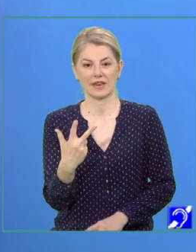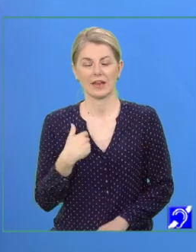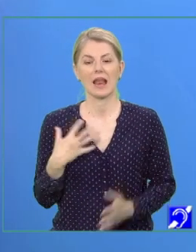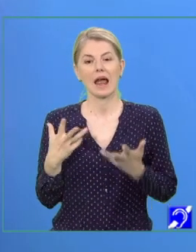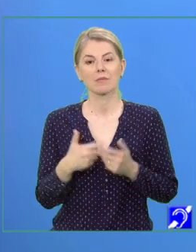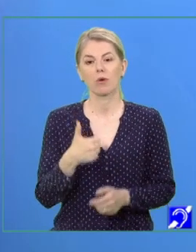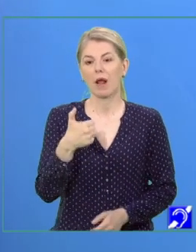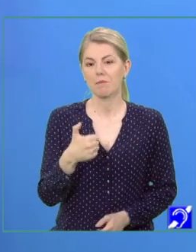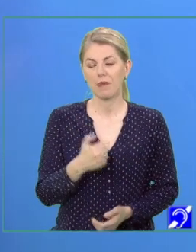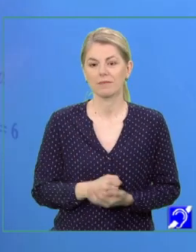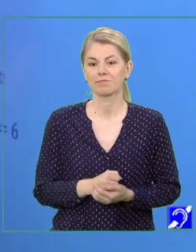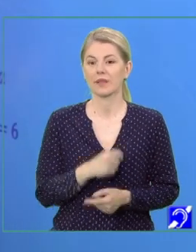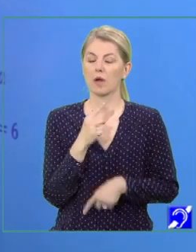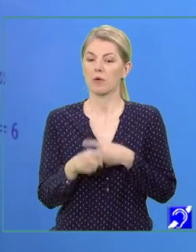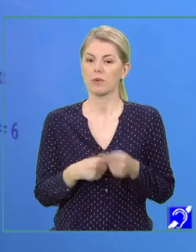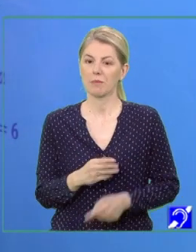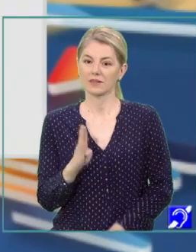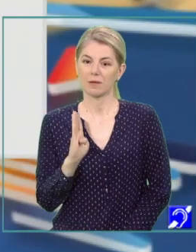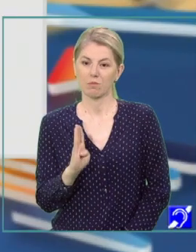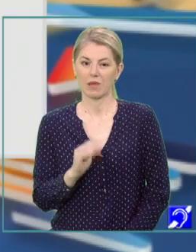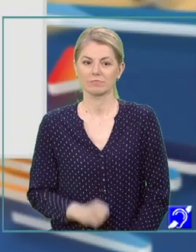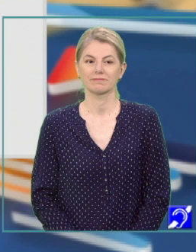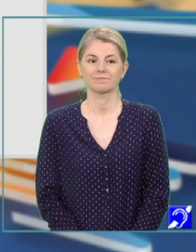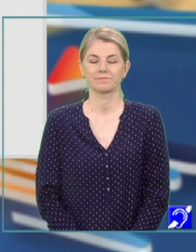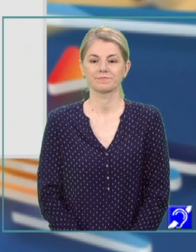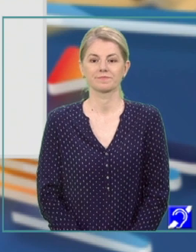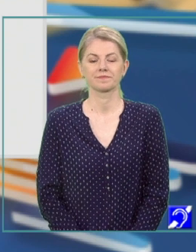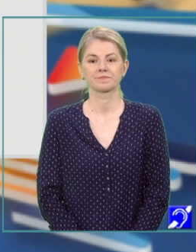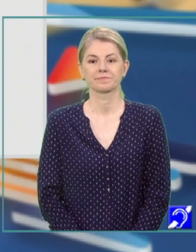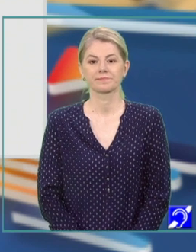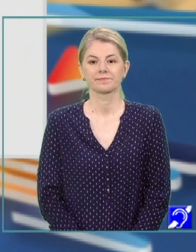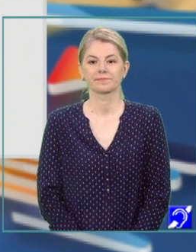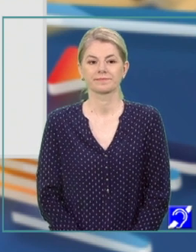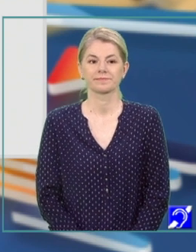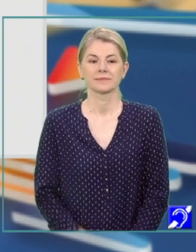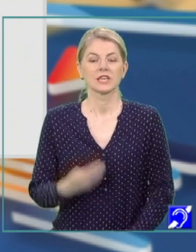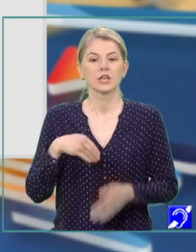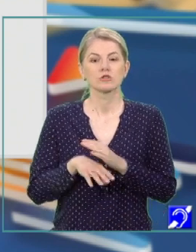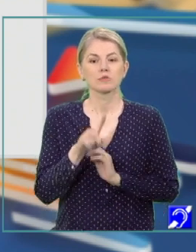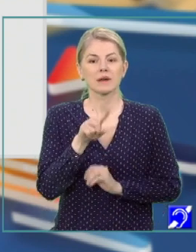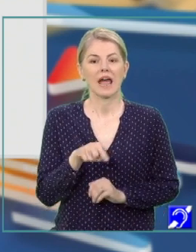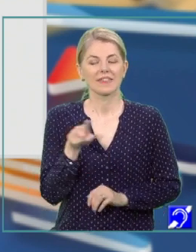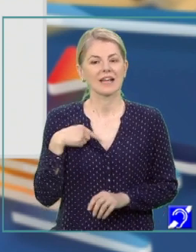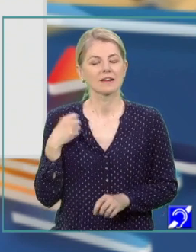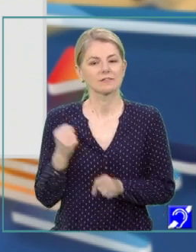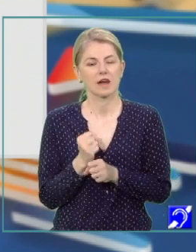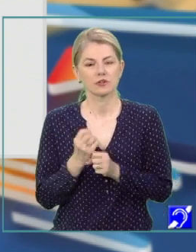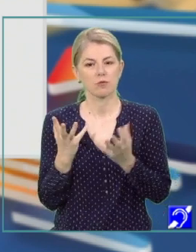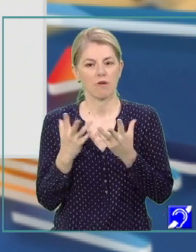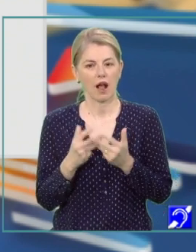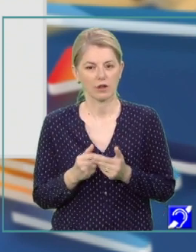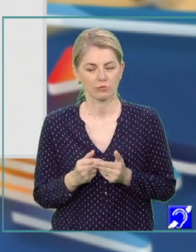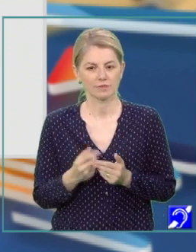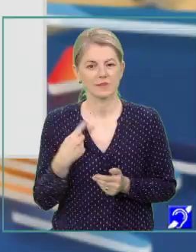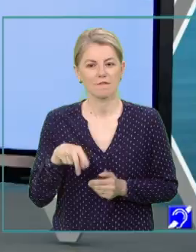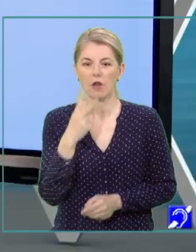A. Urmează B-ul. Pretinde, sub semnul radical, să facem următorul calcul.